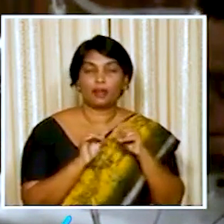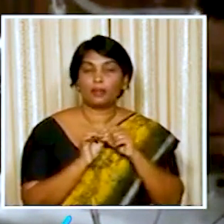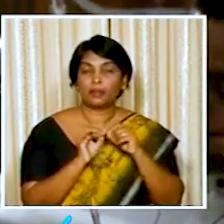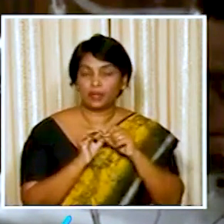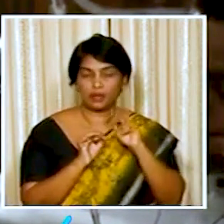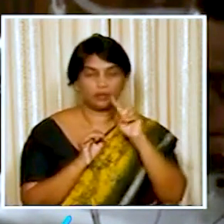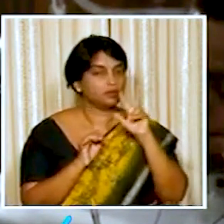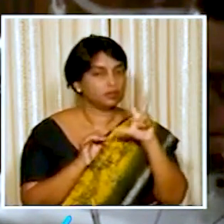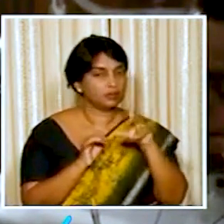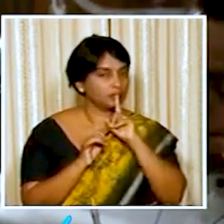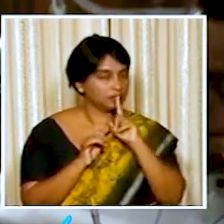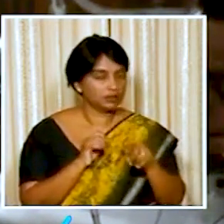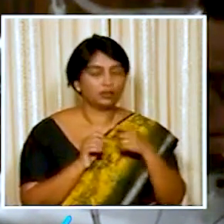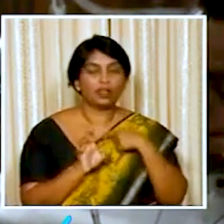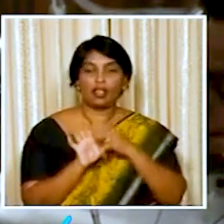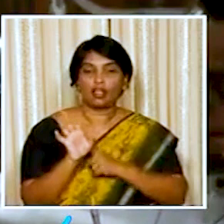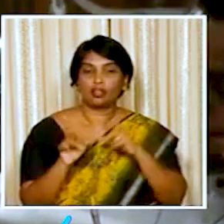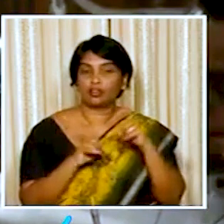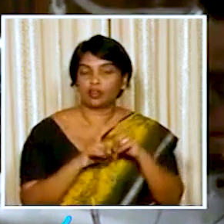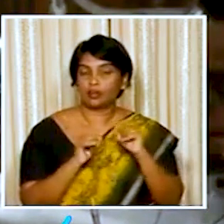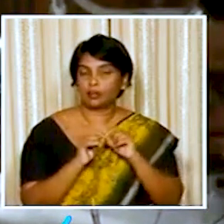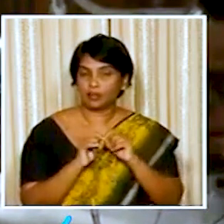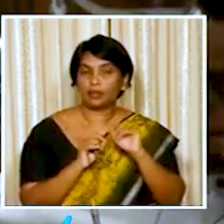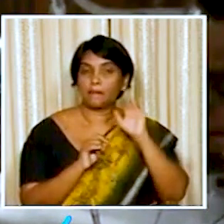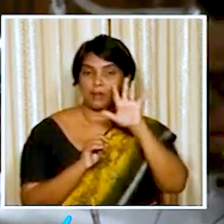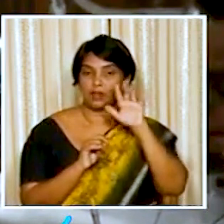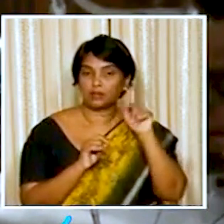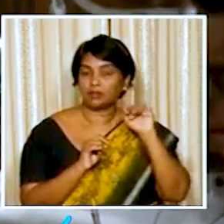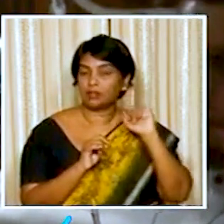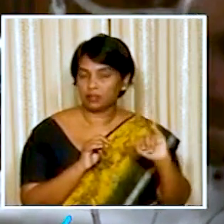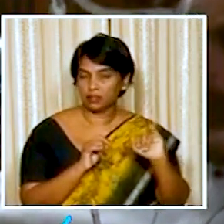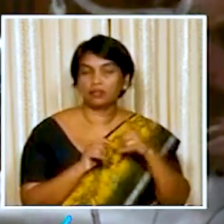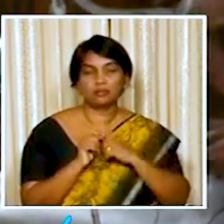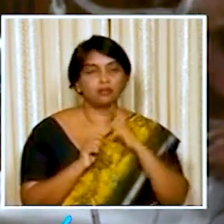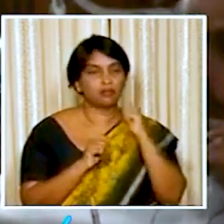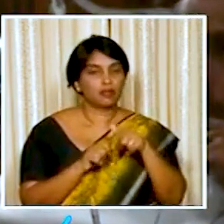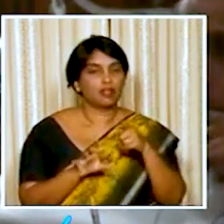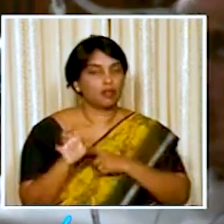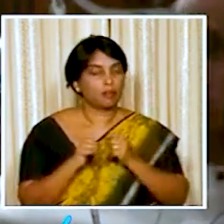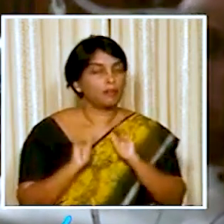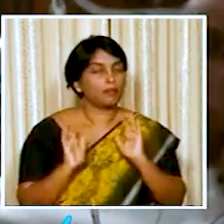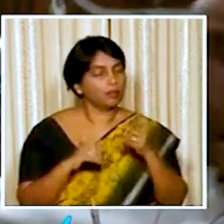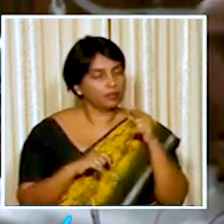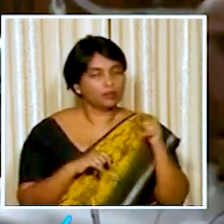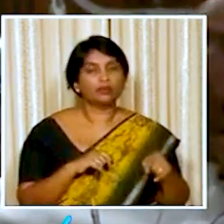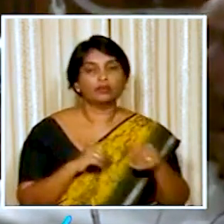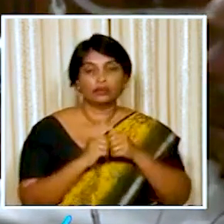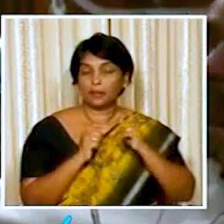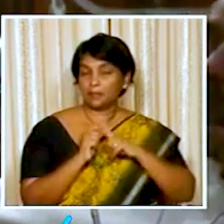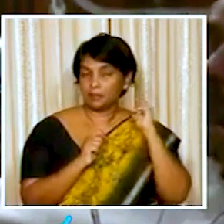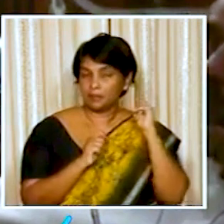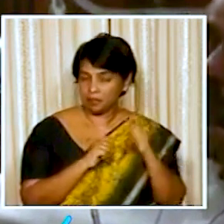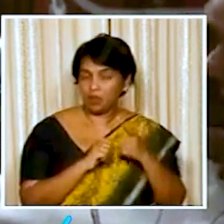කියලා කියන්නේ මුලාසුනර බන්දිතුමනි අවුරුද්දේ ඩොලර් බිලියන 5.6ක් අපි ගෙවන්න ඕනේ මේ අවුරුද්දෙන් පටන් අරගෙන. දැන් මේක ගෙවන්